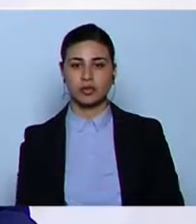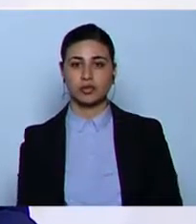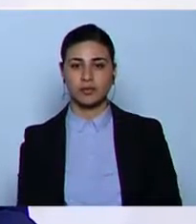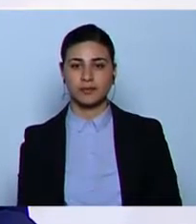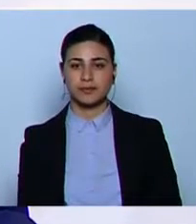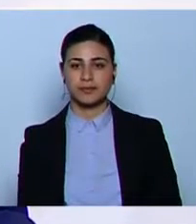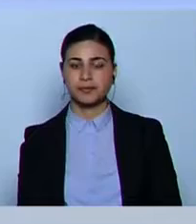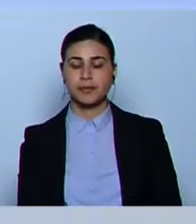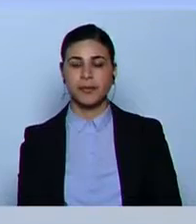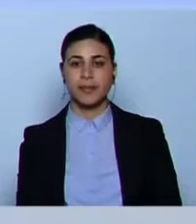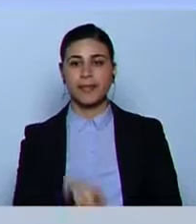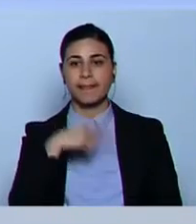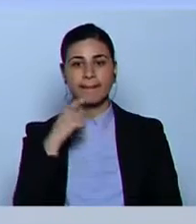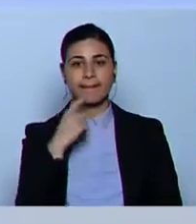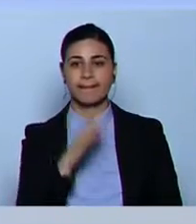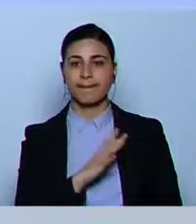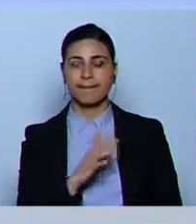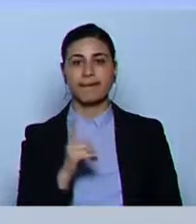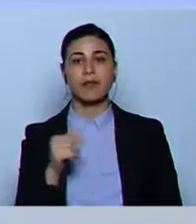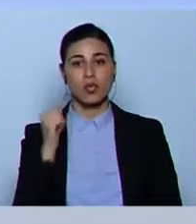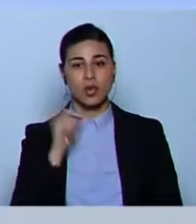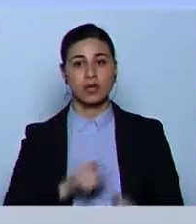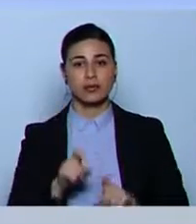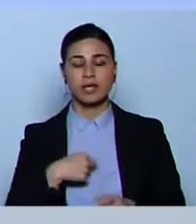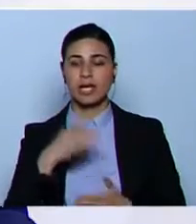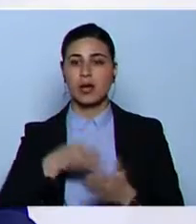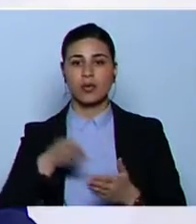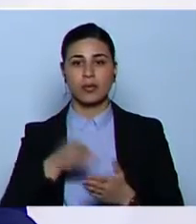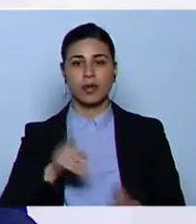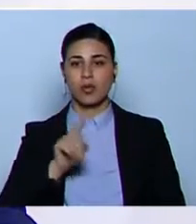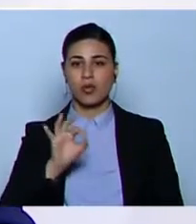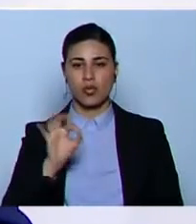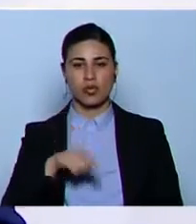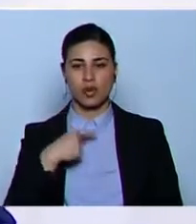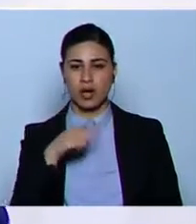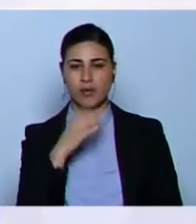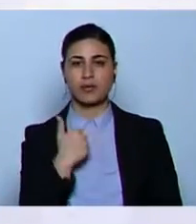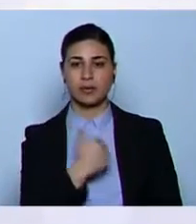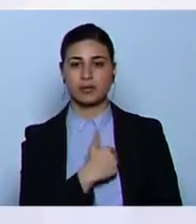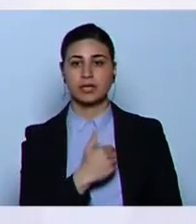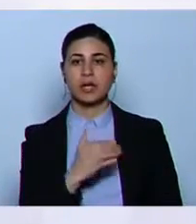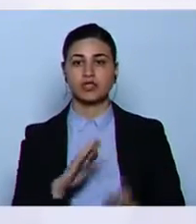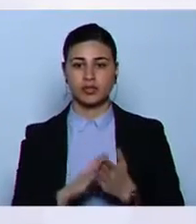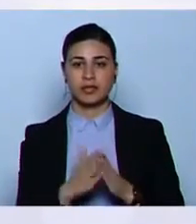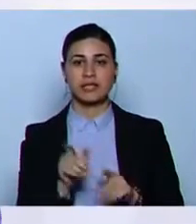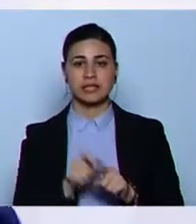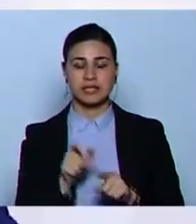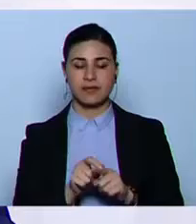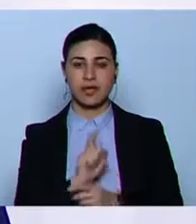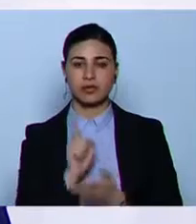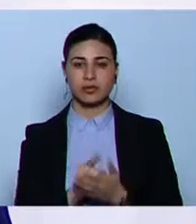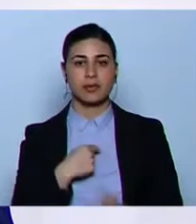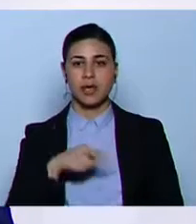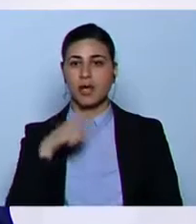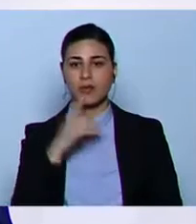მაგრამ გაუქმებული პროცესი არ არის საუბარი გაუქმებაზე, ამას ვამბობ რა. ჩვენ ეხლა უნდა ვისაუბროთ, შევთანხმდეთ ტერმინებზე, ხო? მე